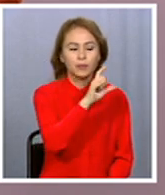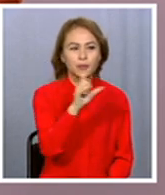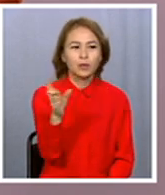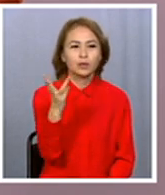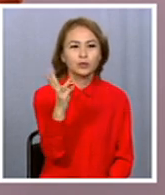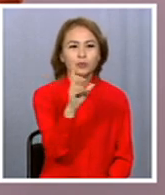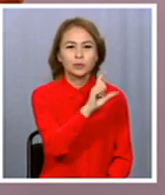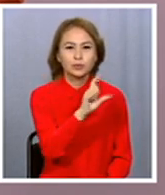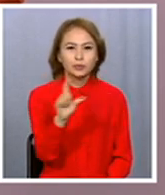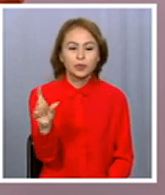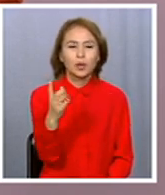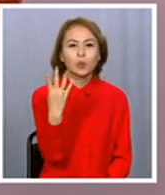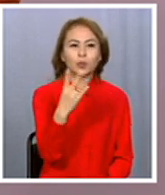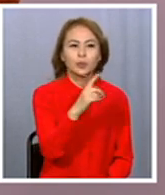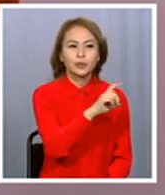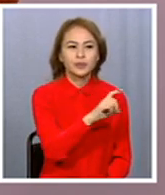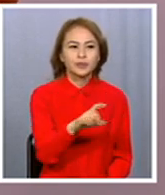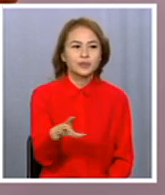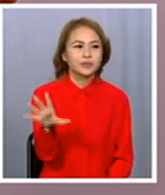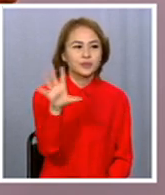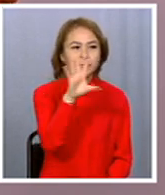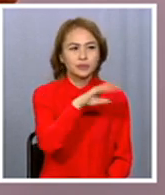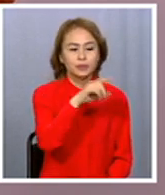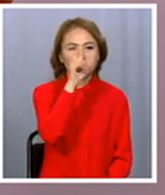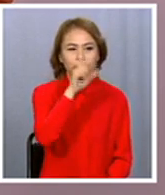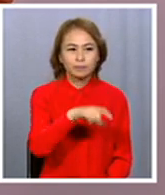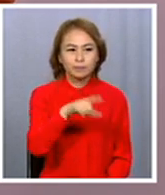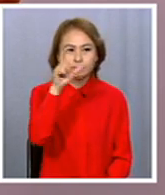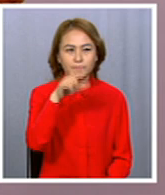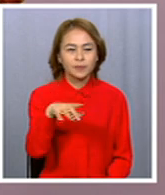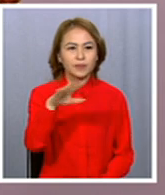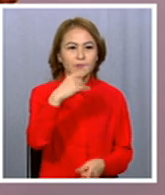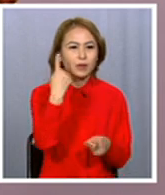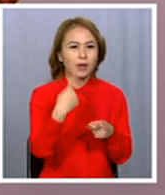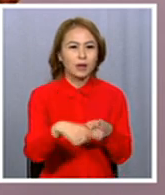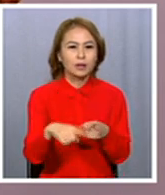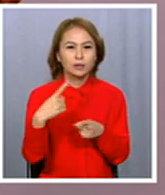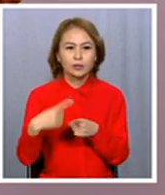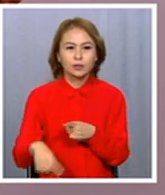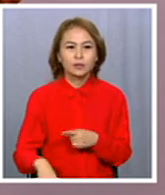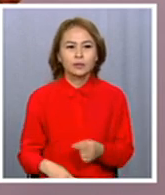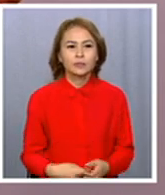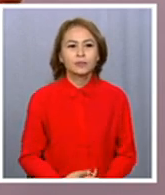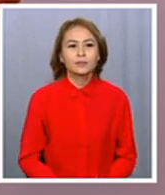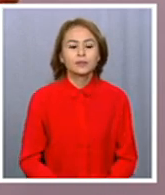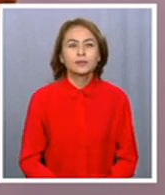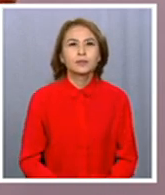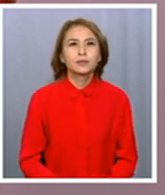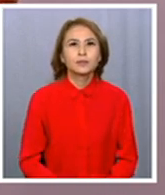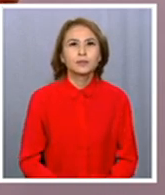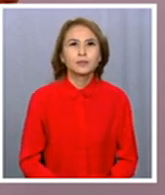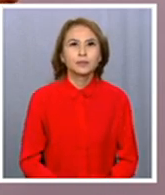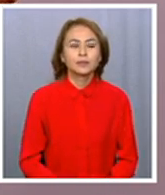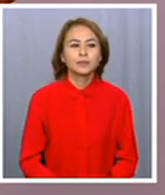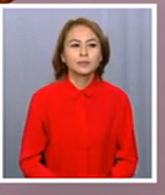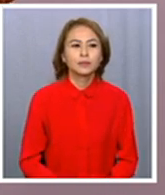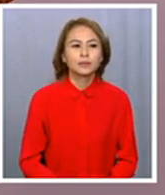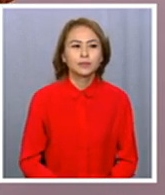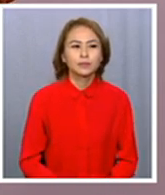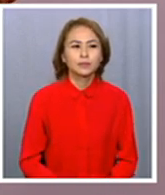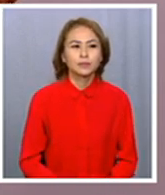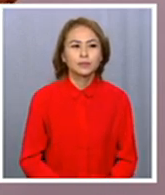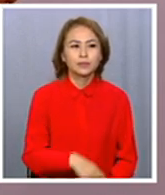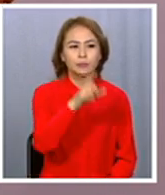қатарда, 4-ші қатарда және баған бойынша фигуралар қайталана ма? Дұрыс айтасыздар. Қатар